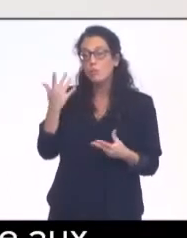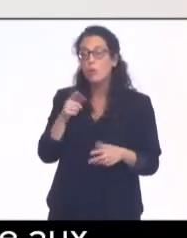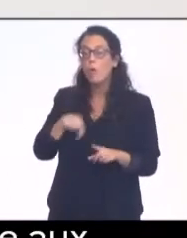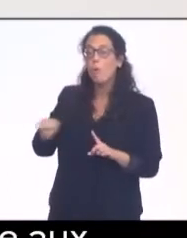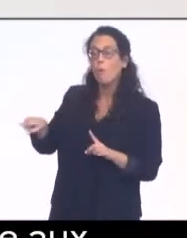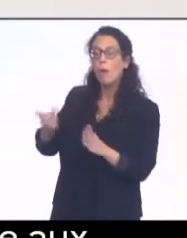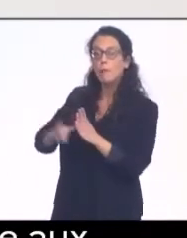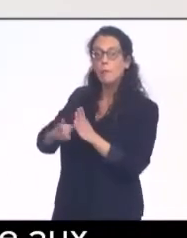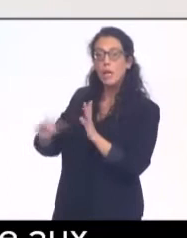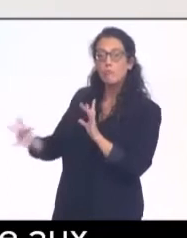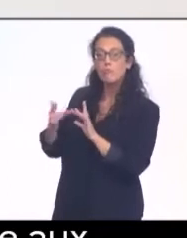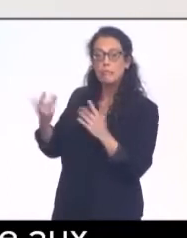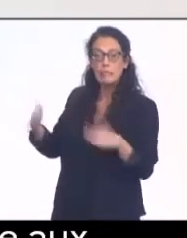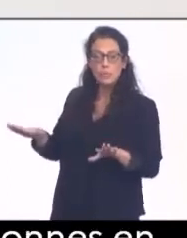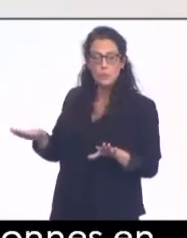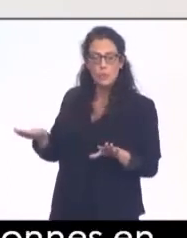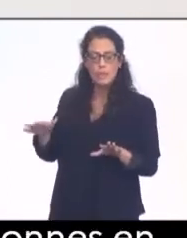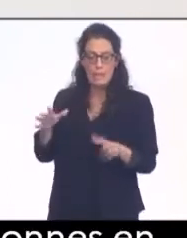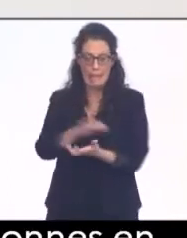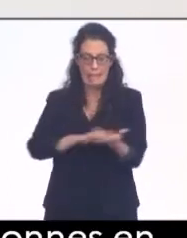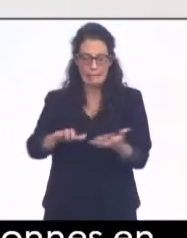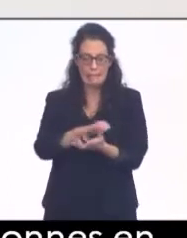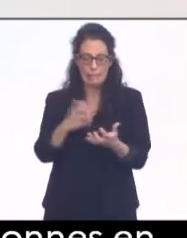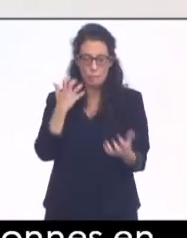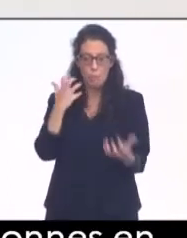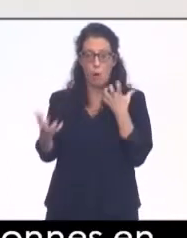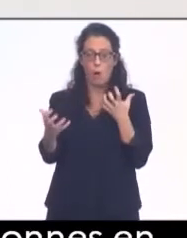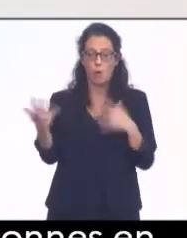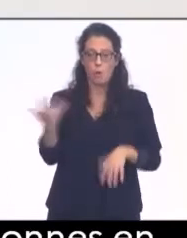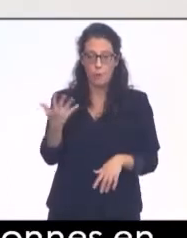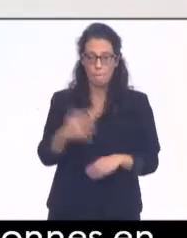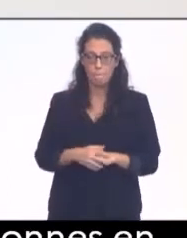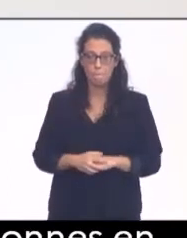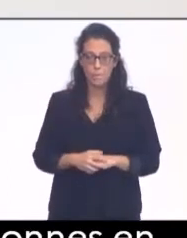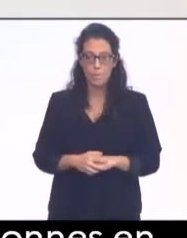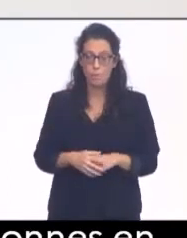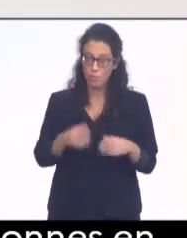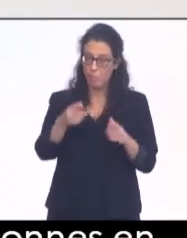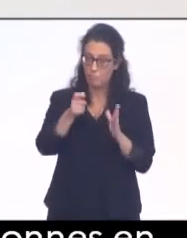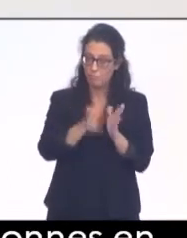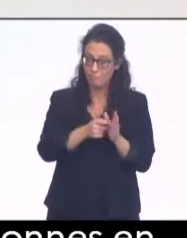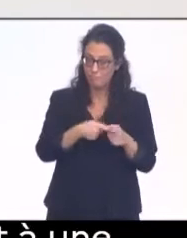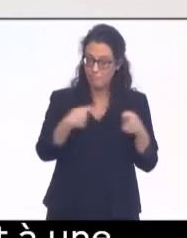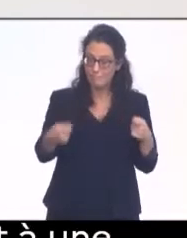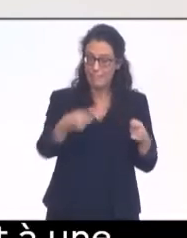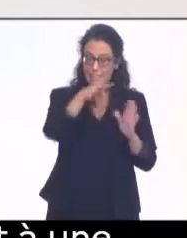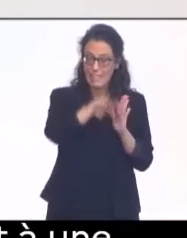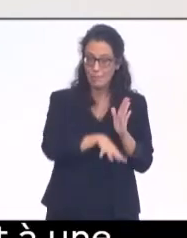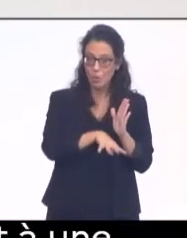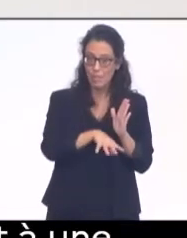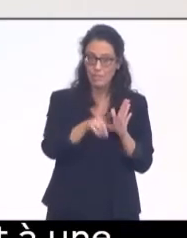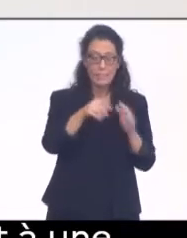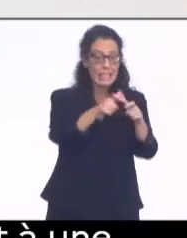départementale des personnes handicapées. Mais cette crise a révélé, en déplaçant le centre de gravité pendant près de 4 mois d'établissement au